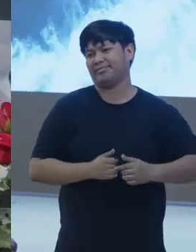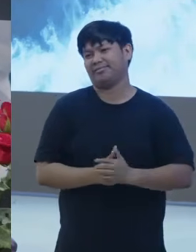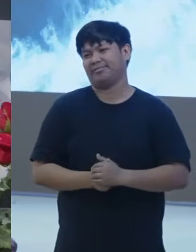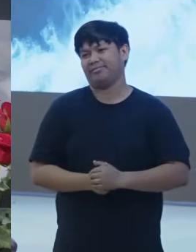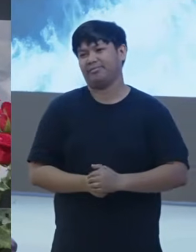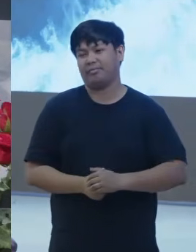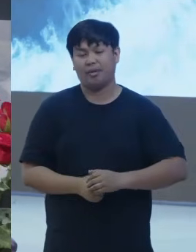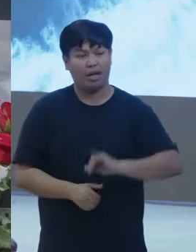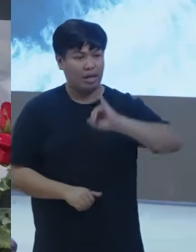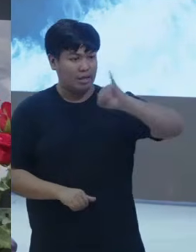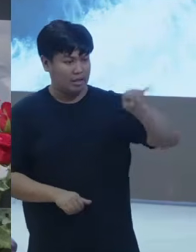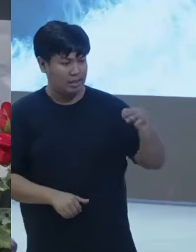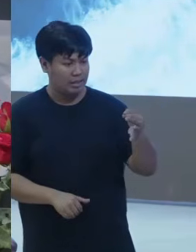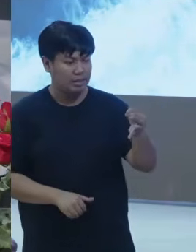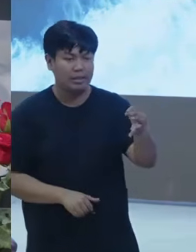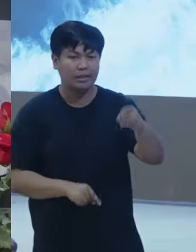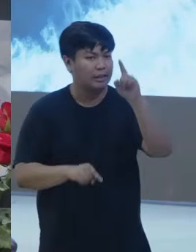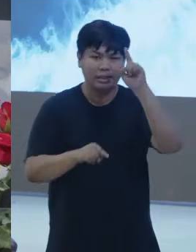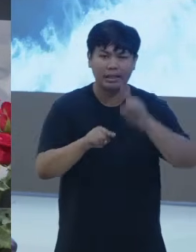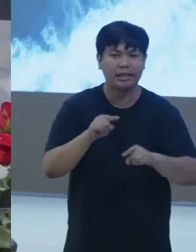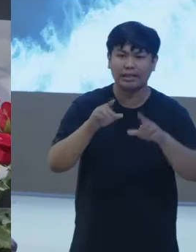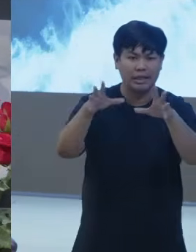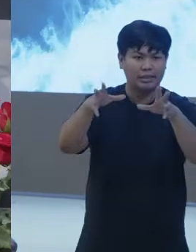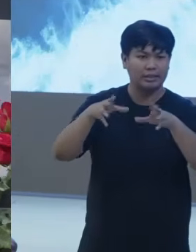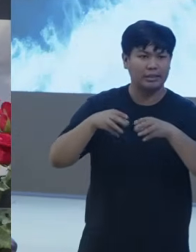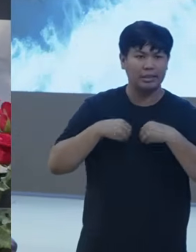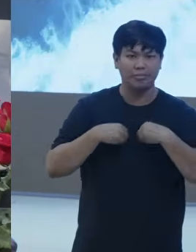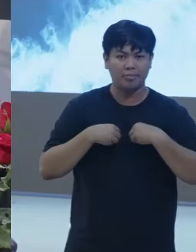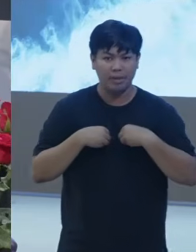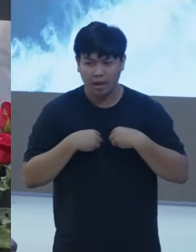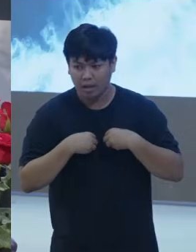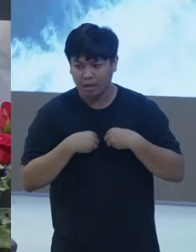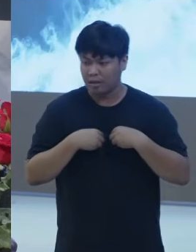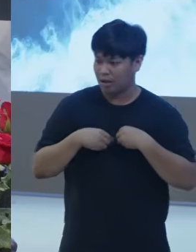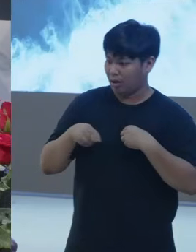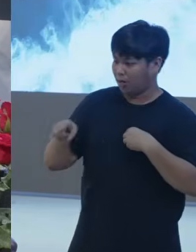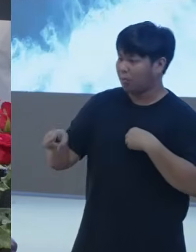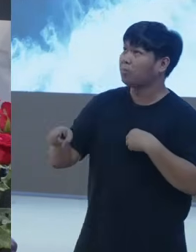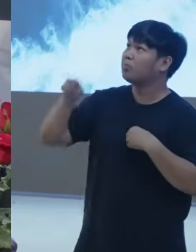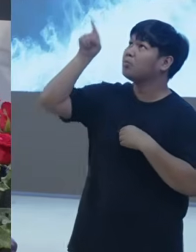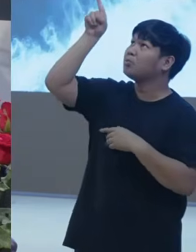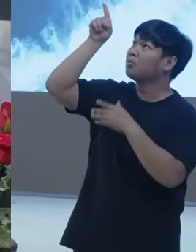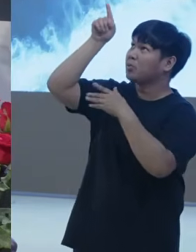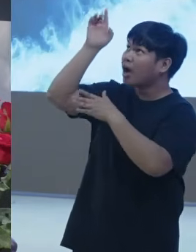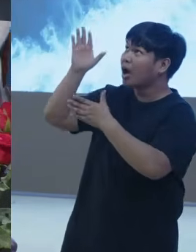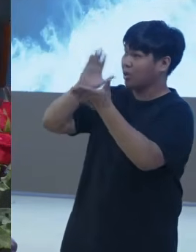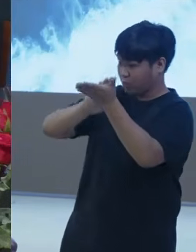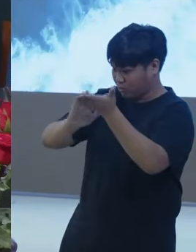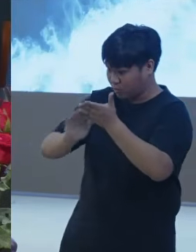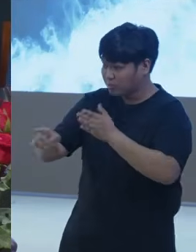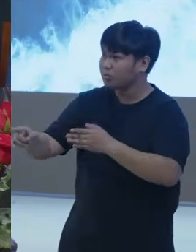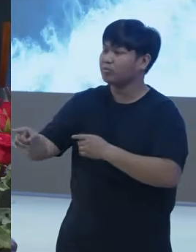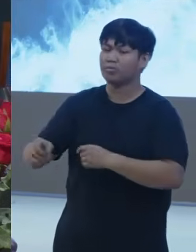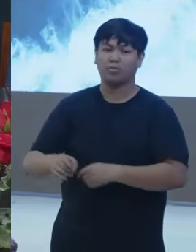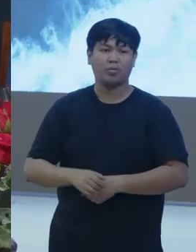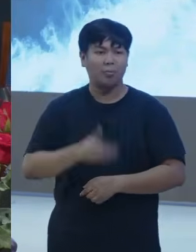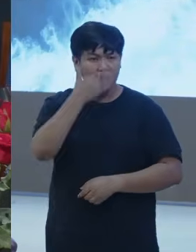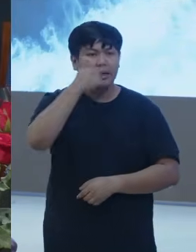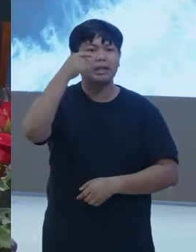na ang kalooban ng Diyos ay masusunod kahit na ano pang tigas ng kanyang pagre-rebelde sa kanya. So, patayin mo na lang